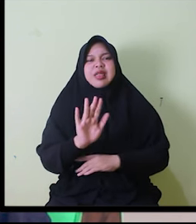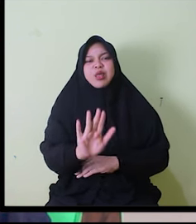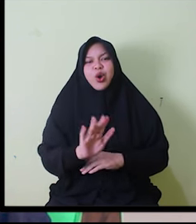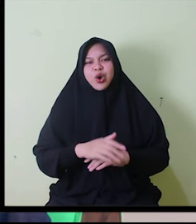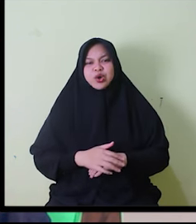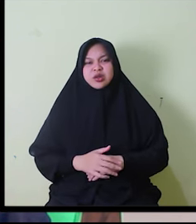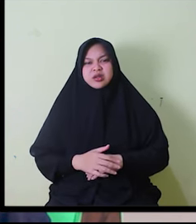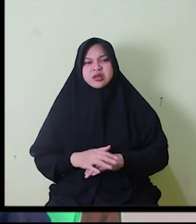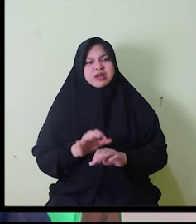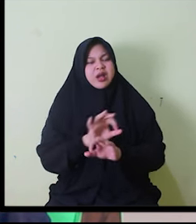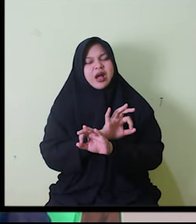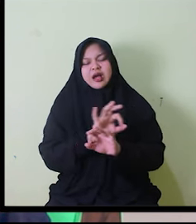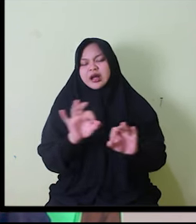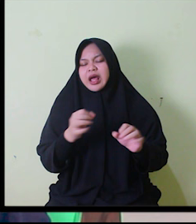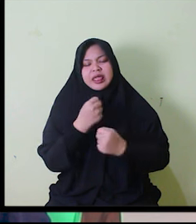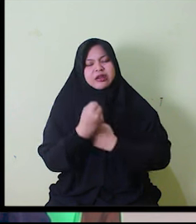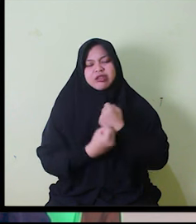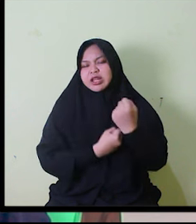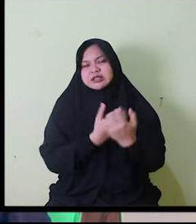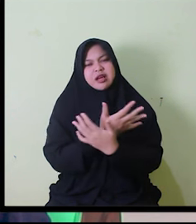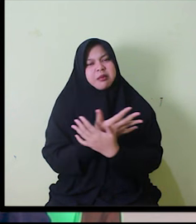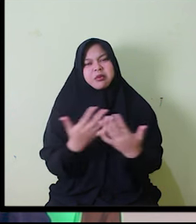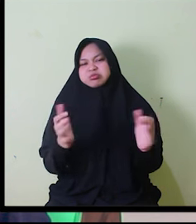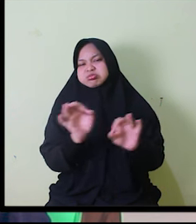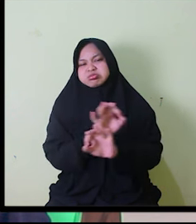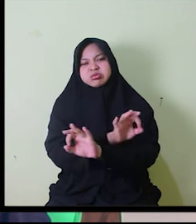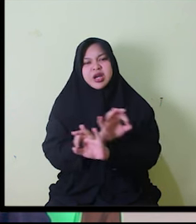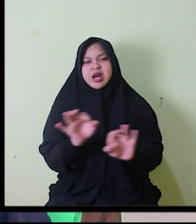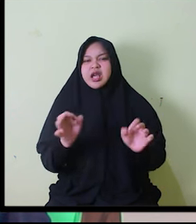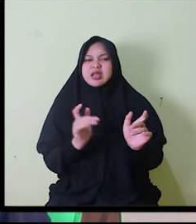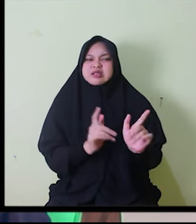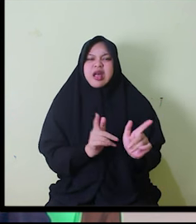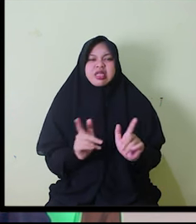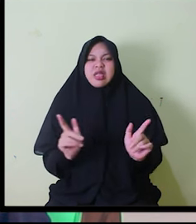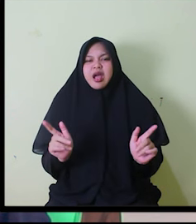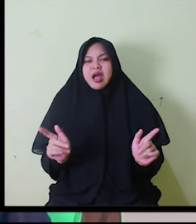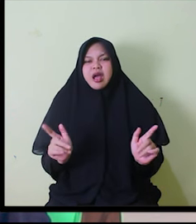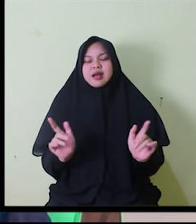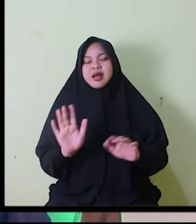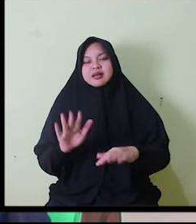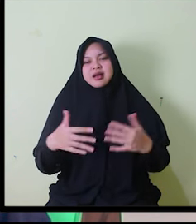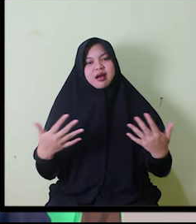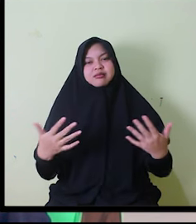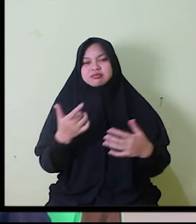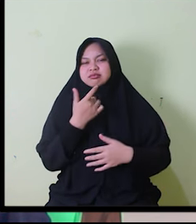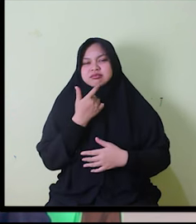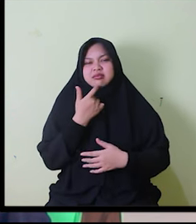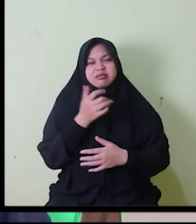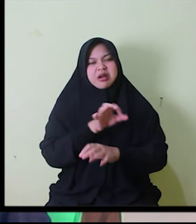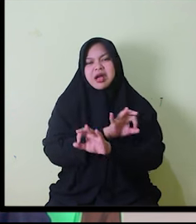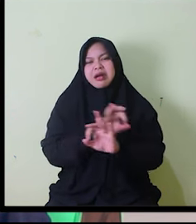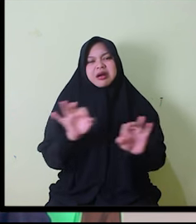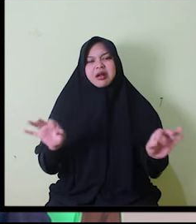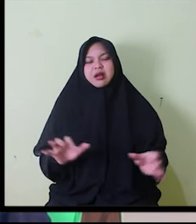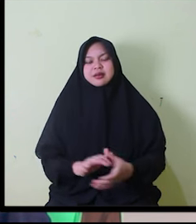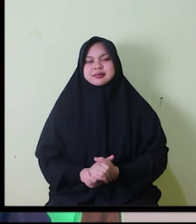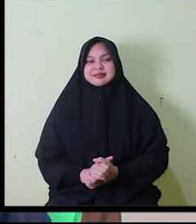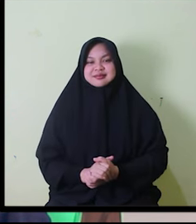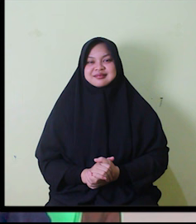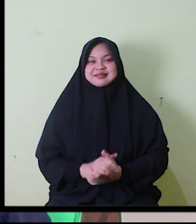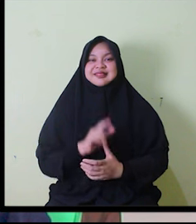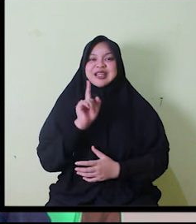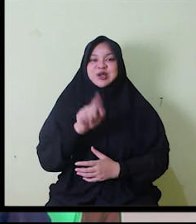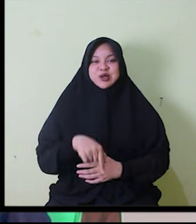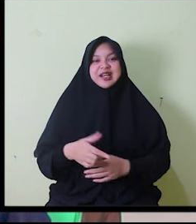ngapainap ngapain gitu loh pokoknya dia Santai aja di rumah enggak enggak ngapain-ngapain pokoknya begitu tapi begitu terbentuknya